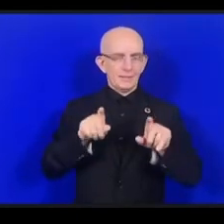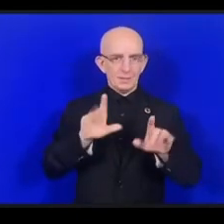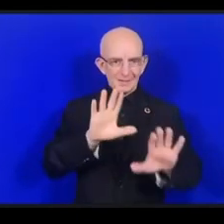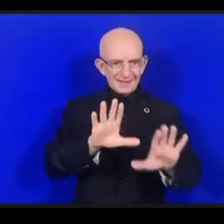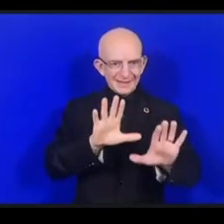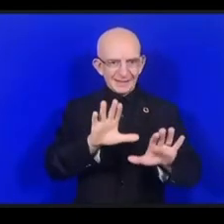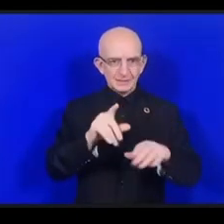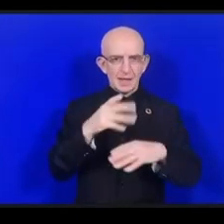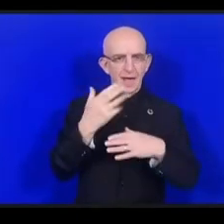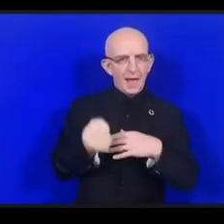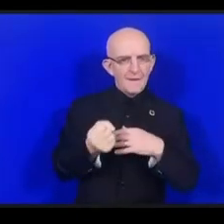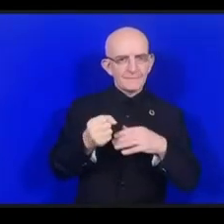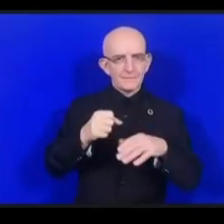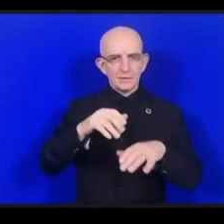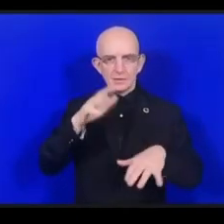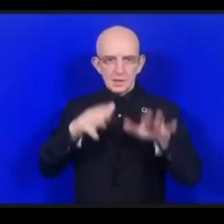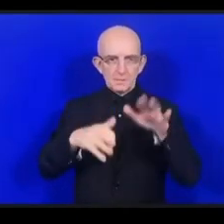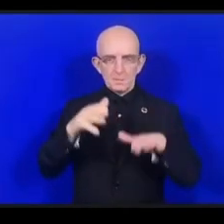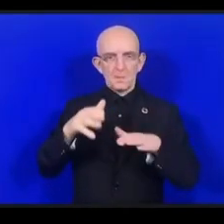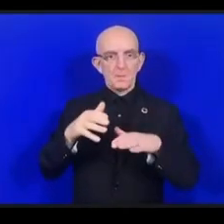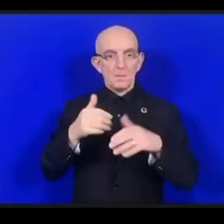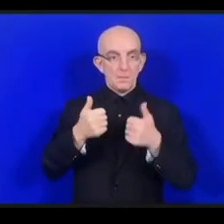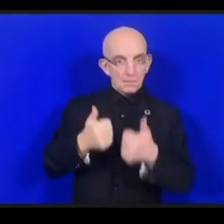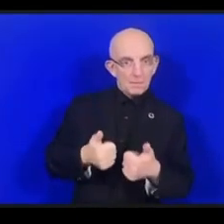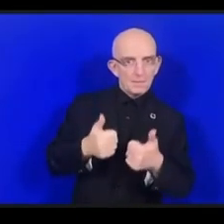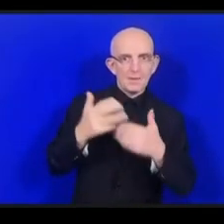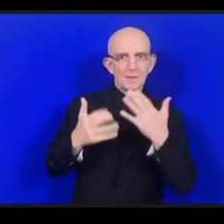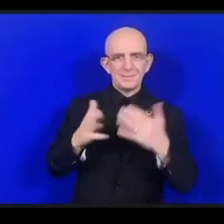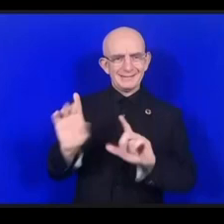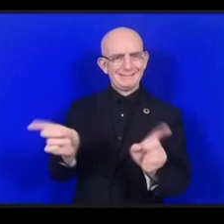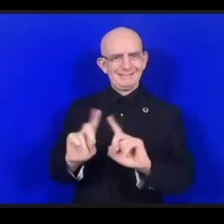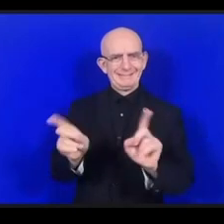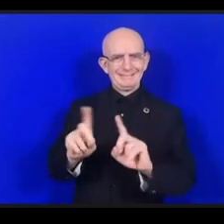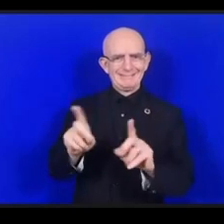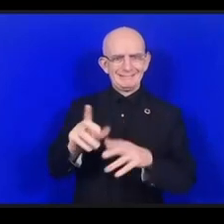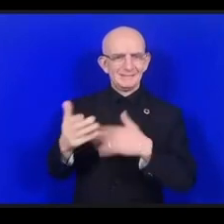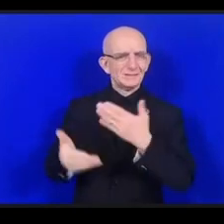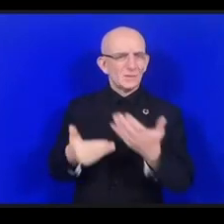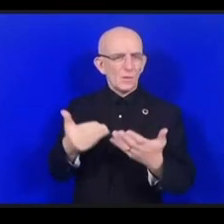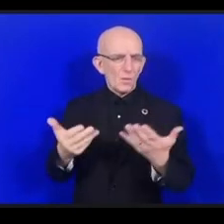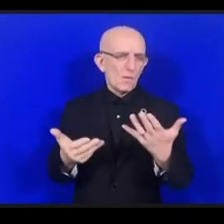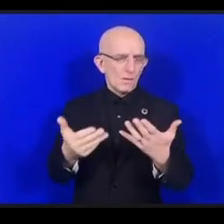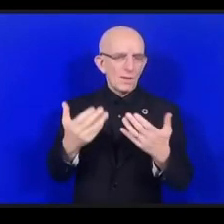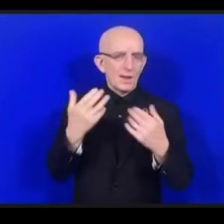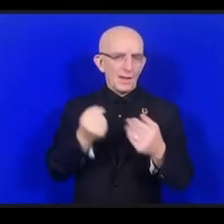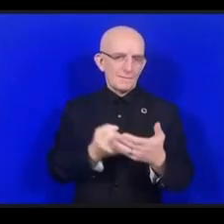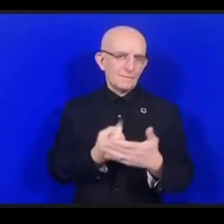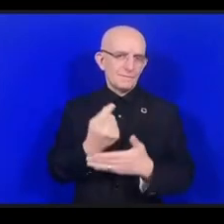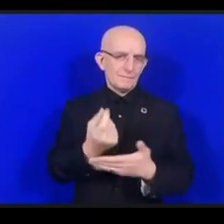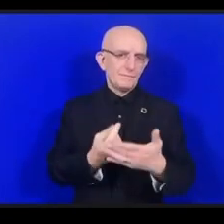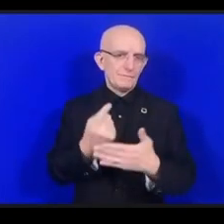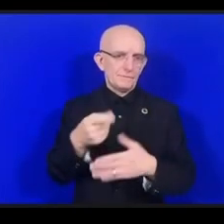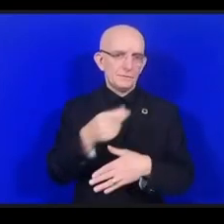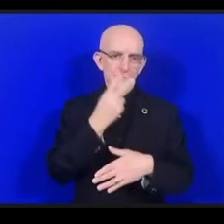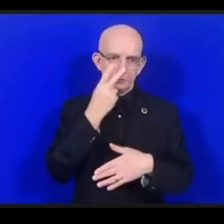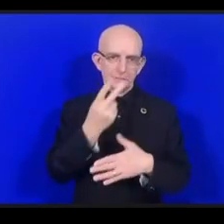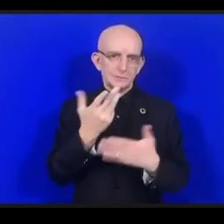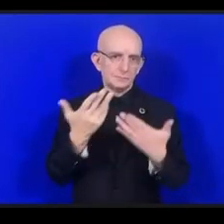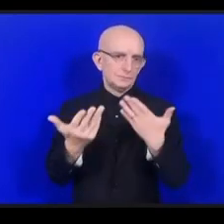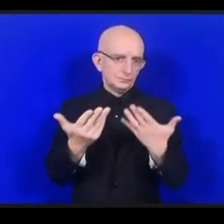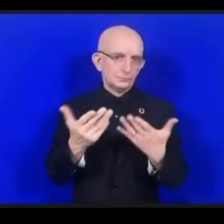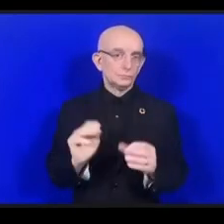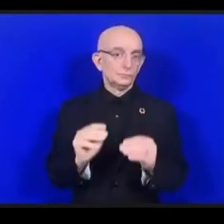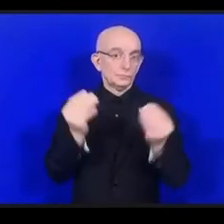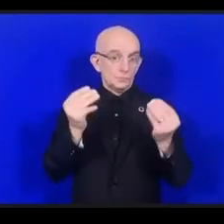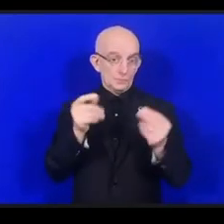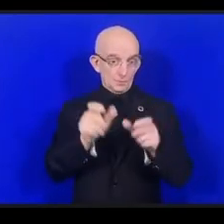究刑事责任。这也是我们碰到的挑战之一。另外呢，年